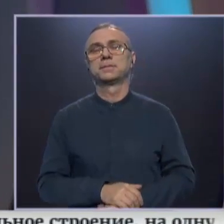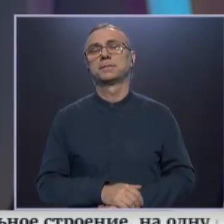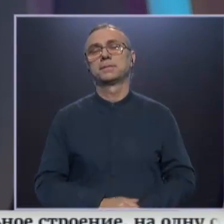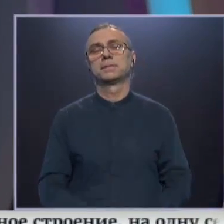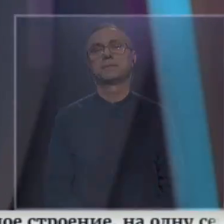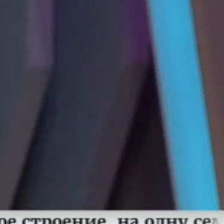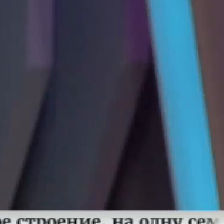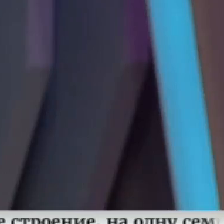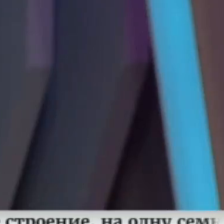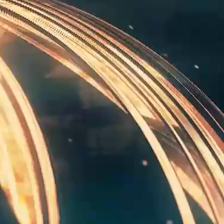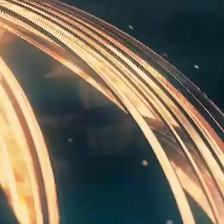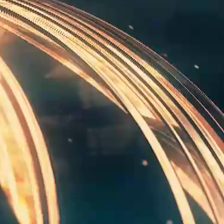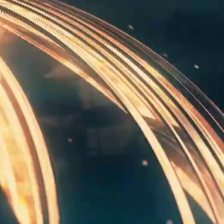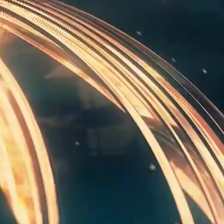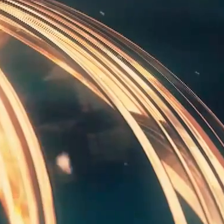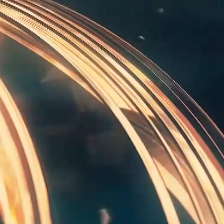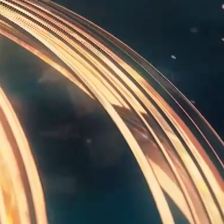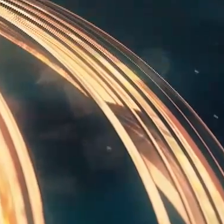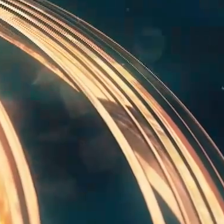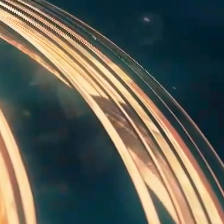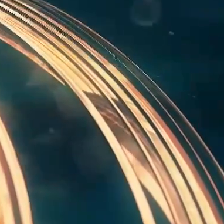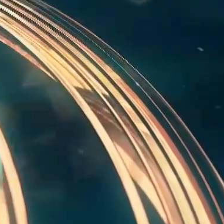на короткую паузу.